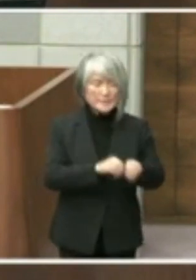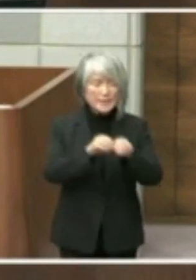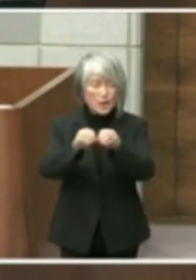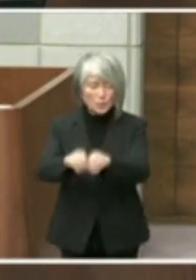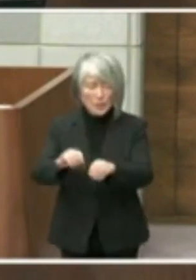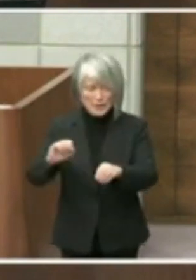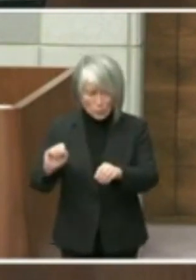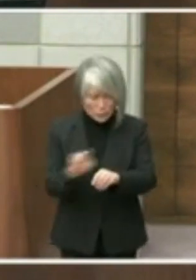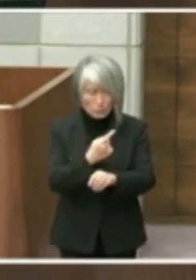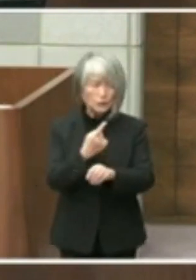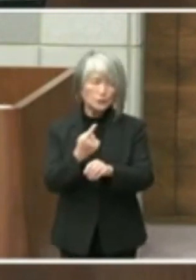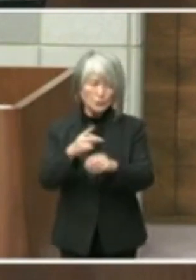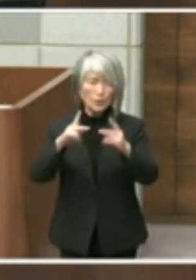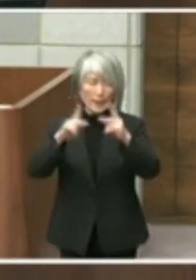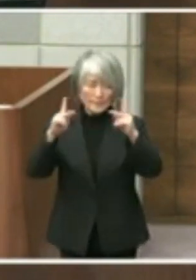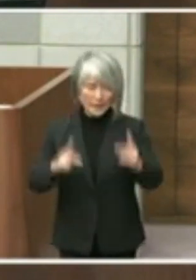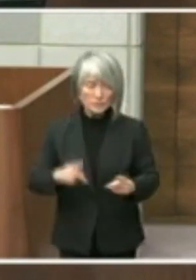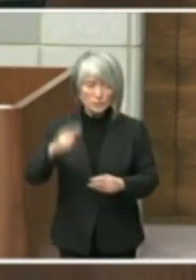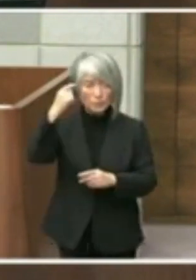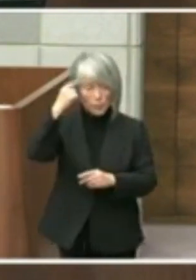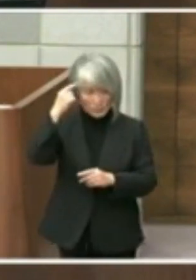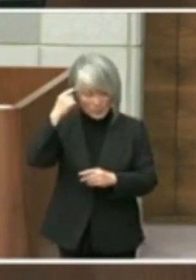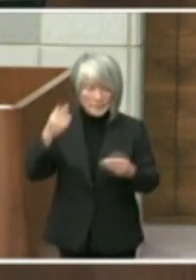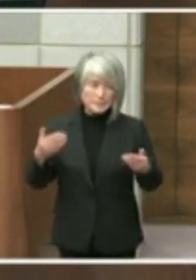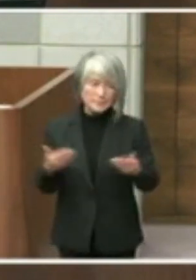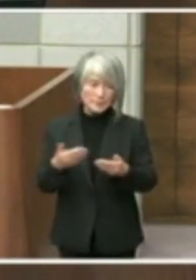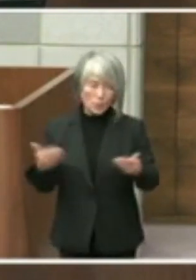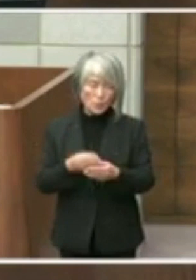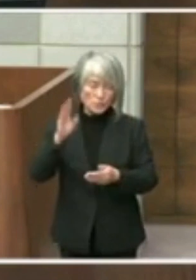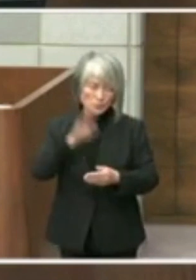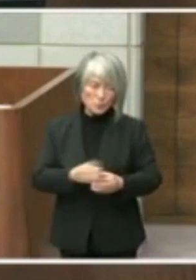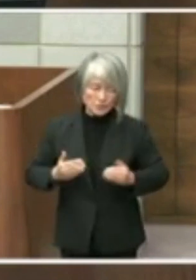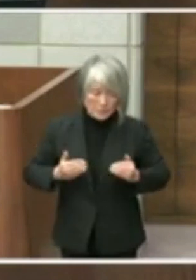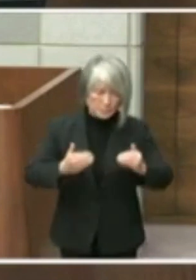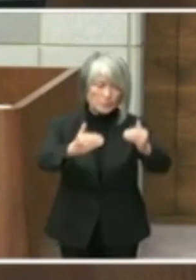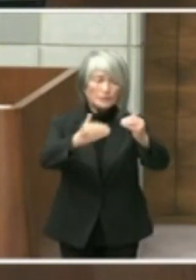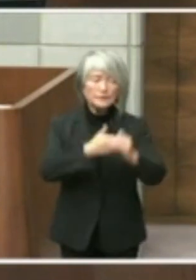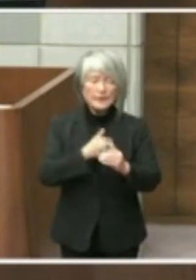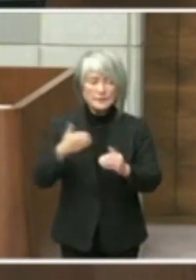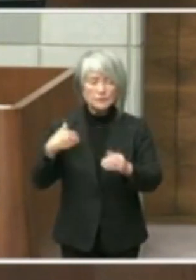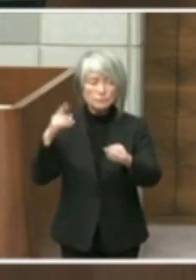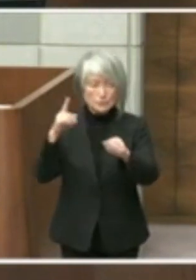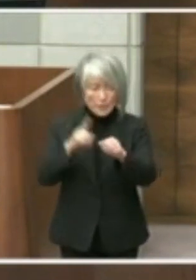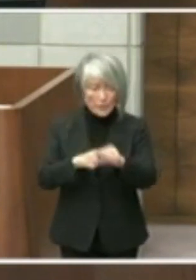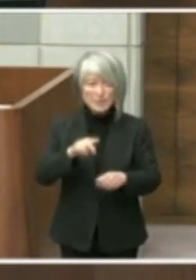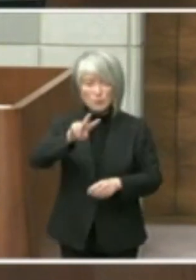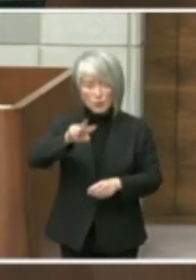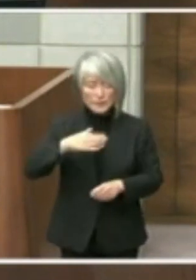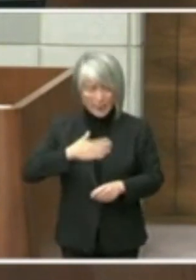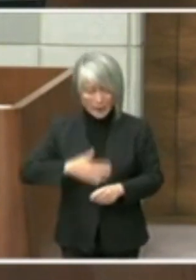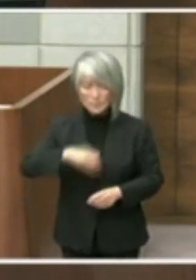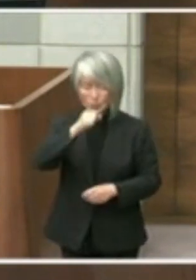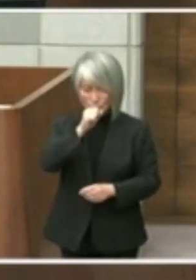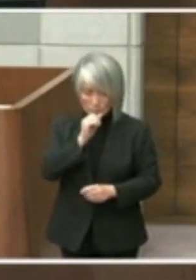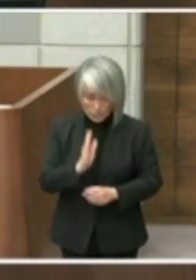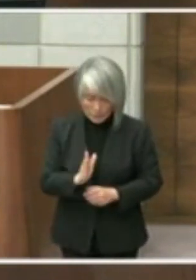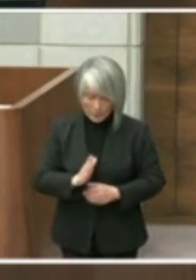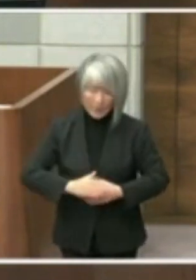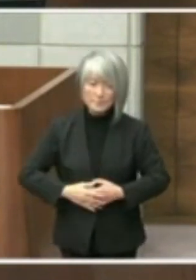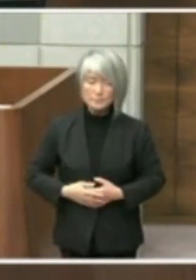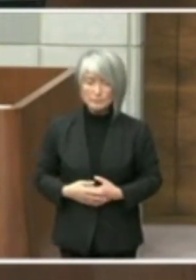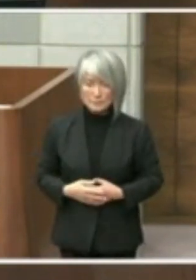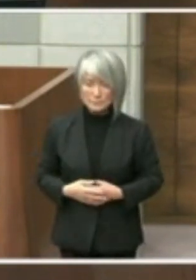えており、速やかな事業推進を図りたいと考えておりますので、よろしくご理解賜りますようお願い申し上げ